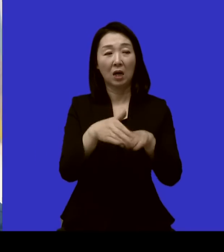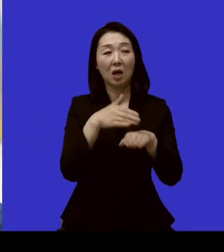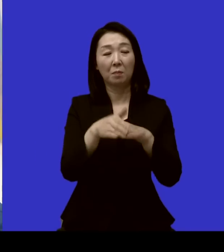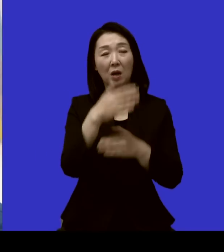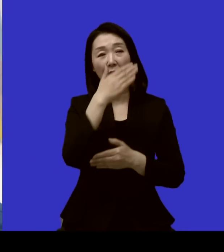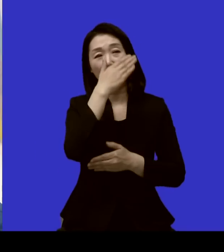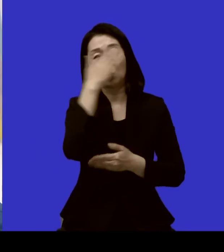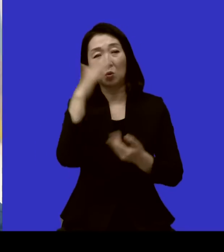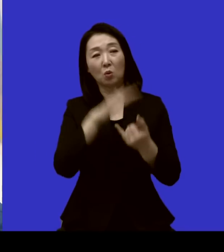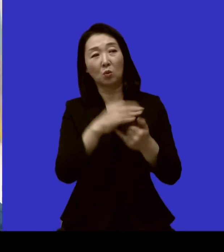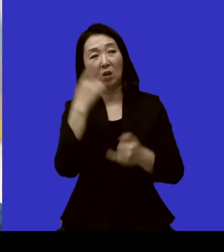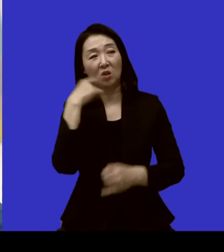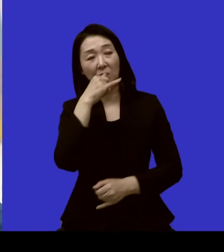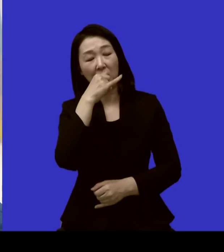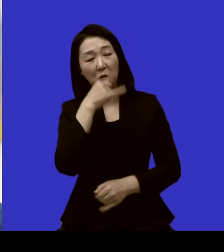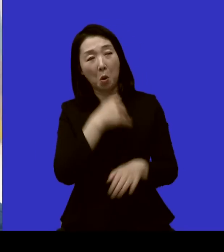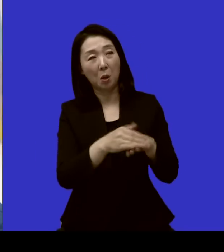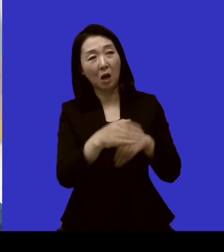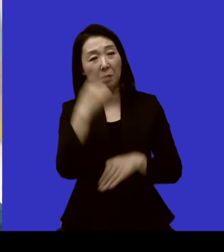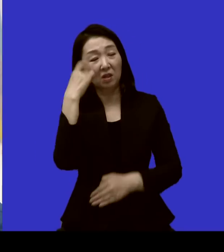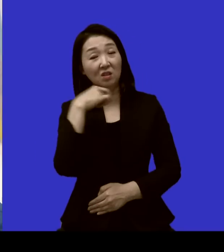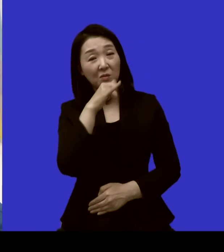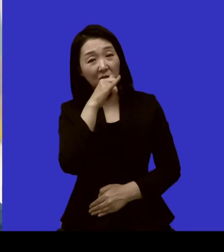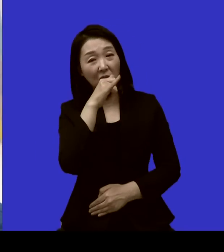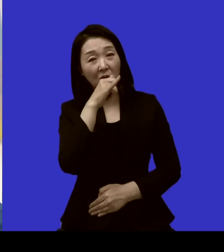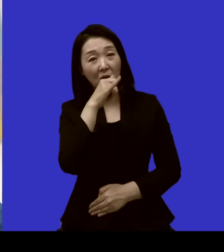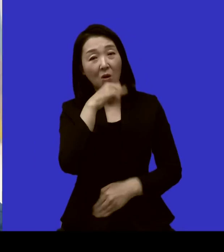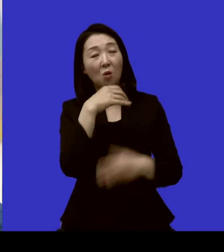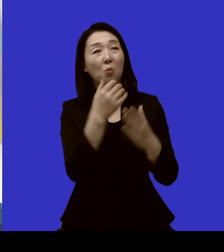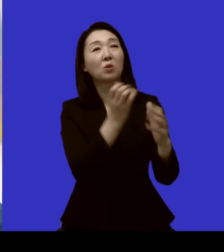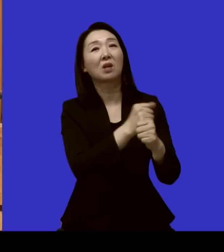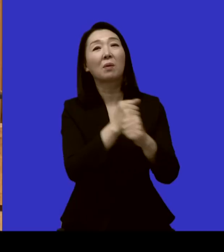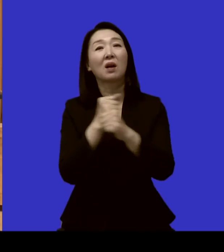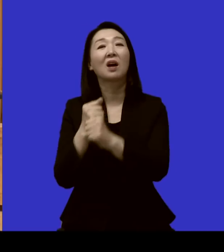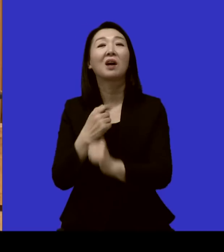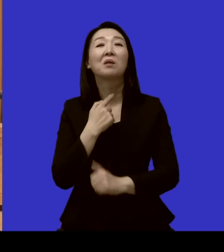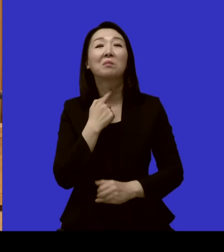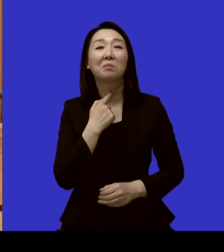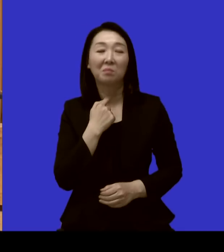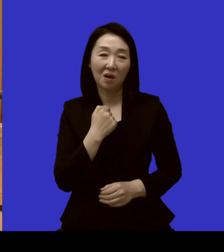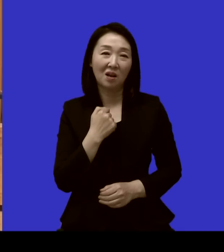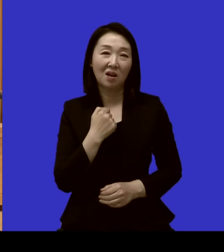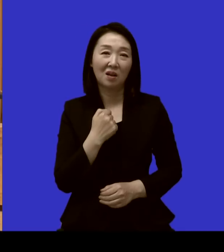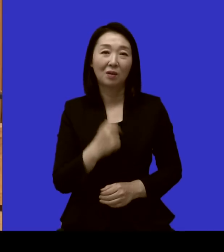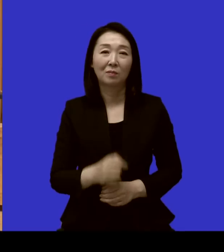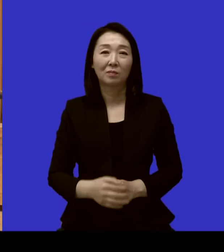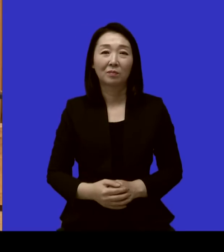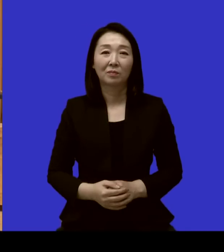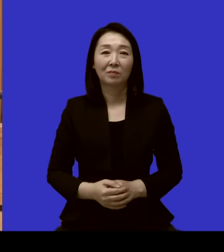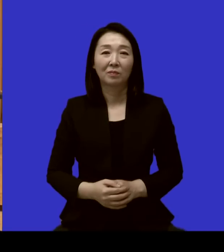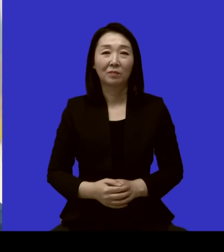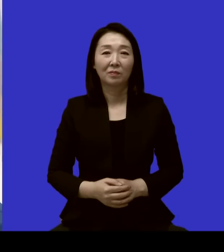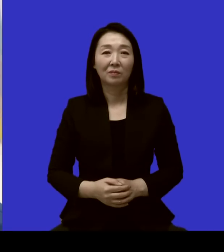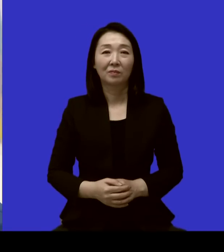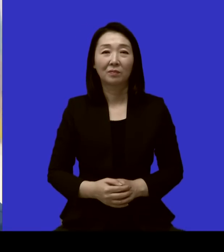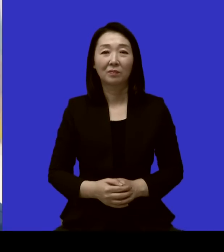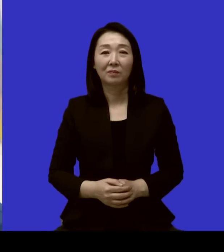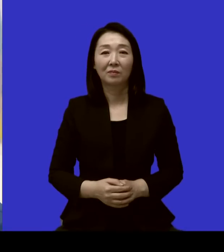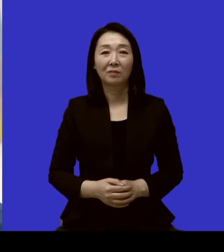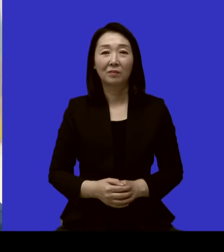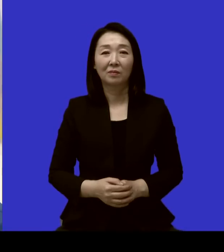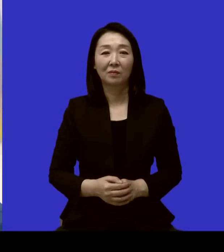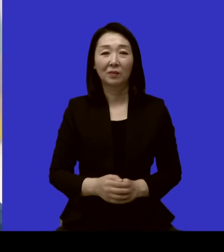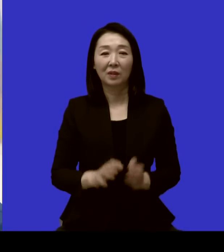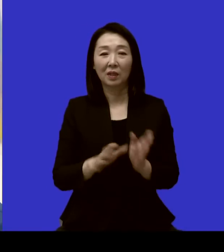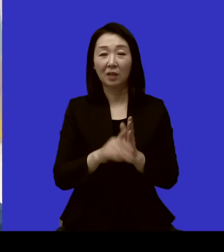네. 약간 그렇게 조금 불량배 같은 느낌이 들면은 네. 다 잡아갔던 예. 그 기억이 있는데 네. 그때 이제 저희가